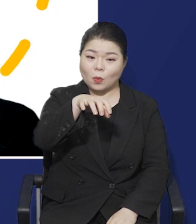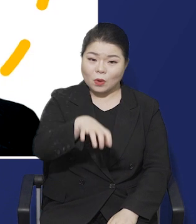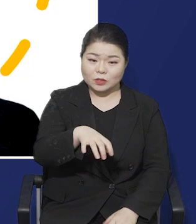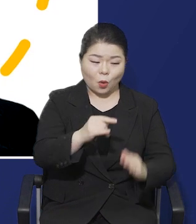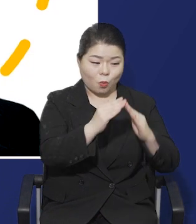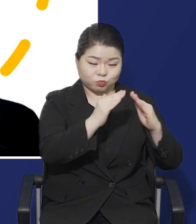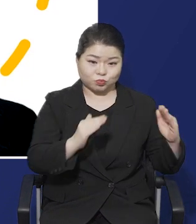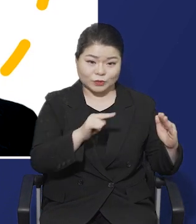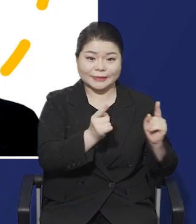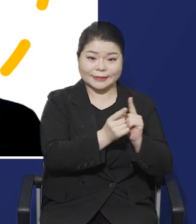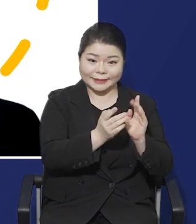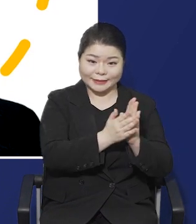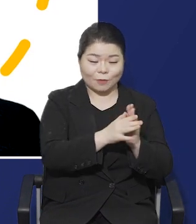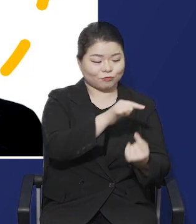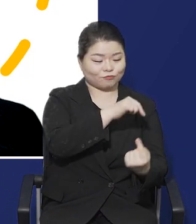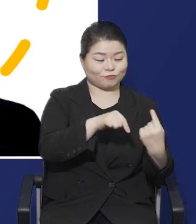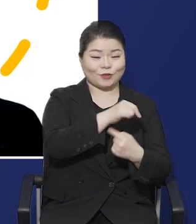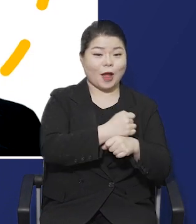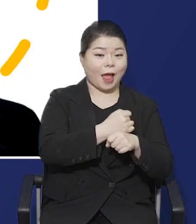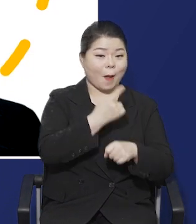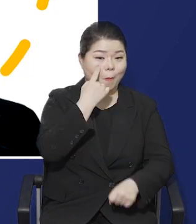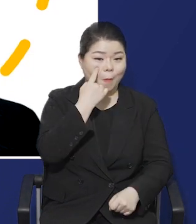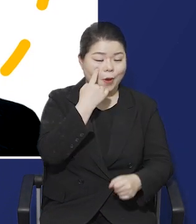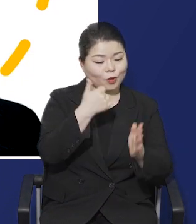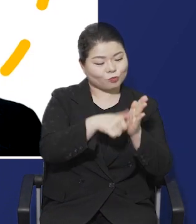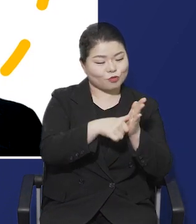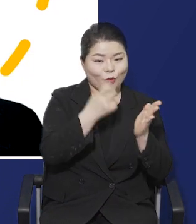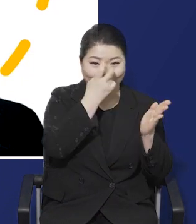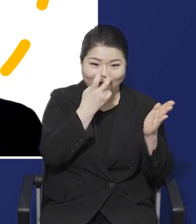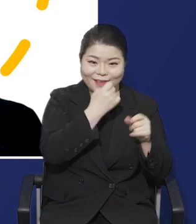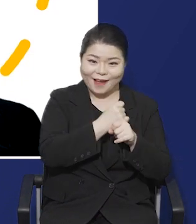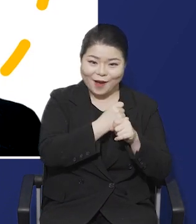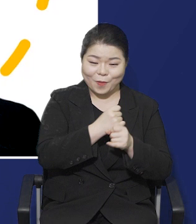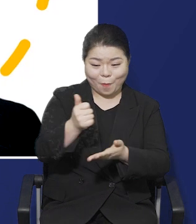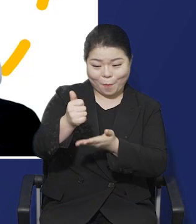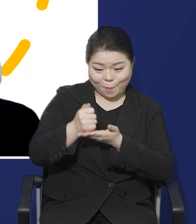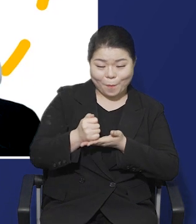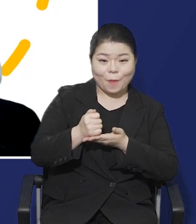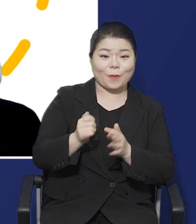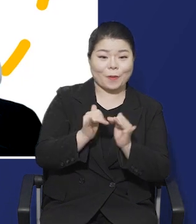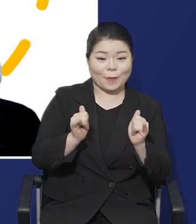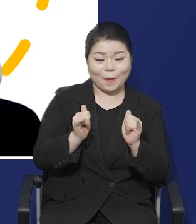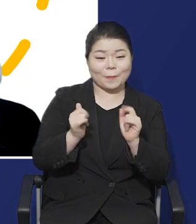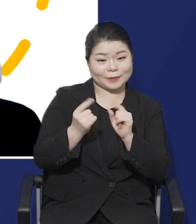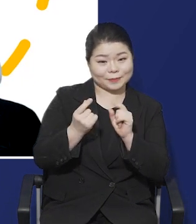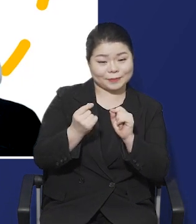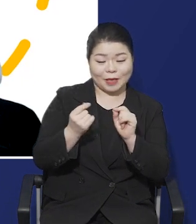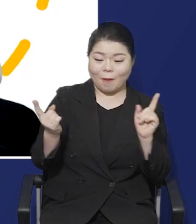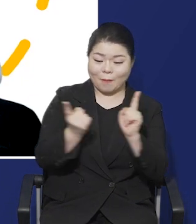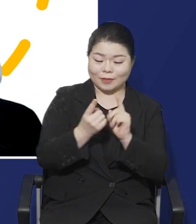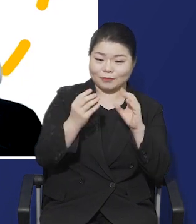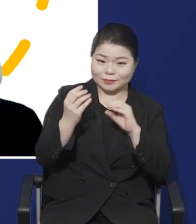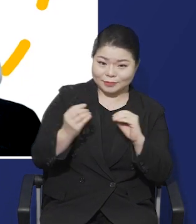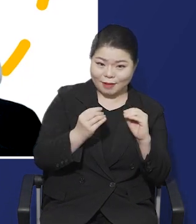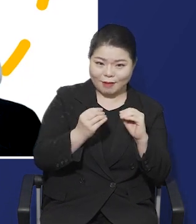부스를 직접적으로 이제 운영하면서 전시품도 관리해야 되고, 또한 바이어가 이제 찾아오게 되면은 그 사람들에 대한